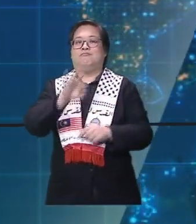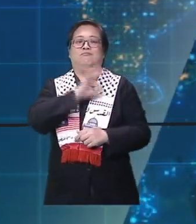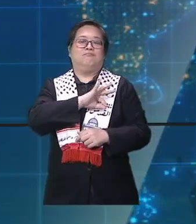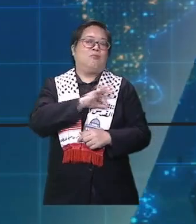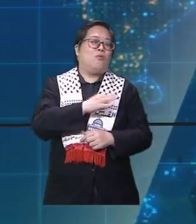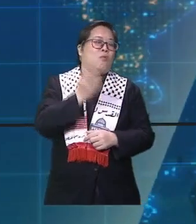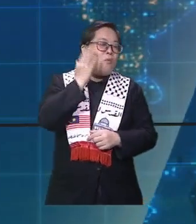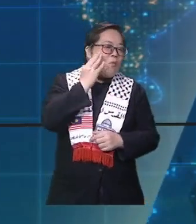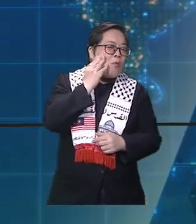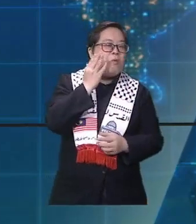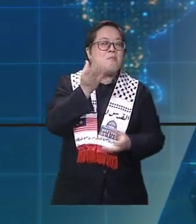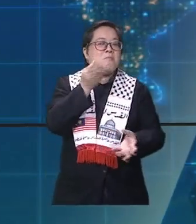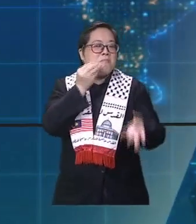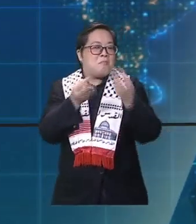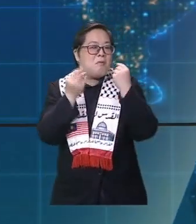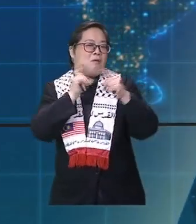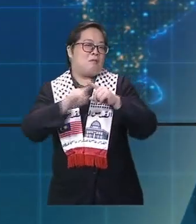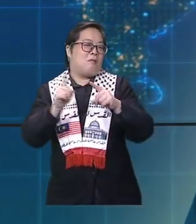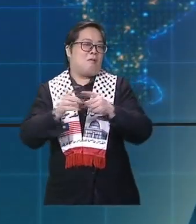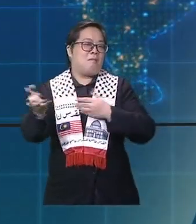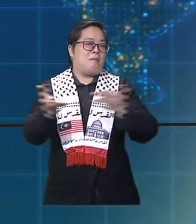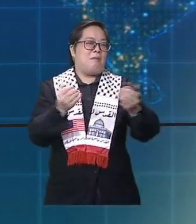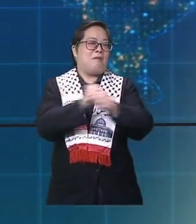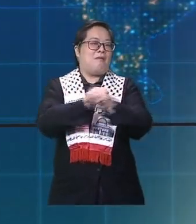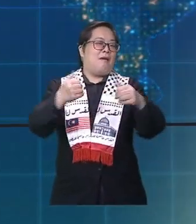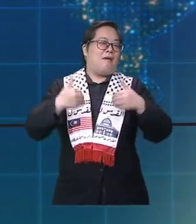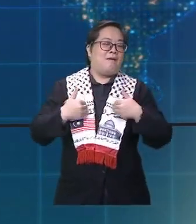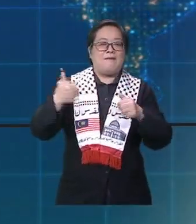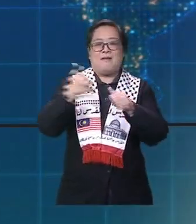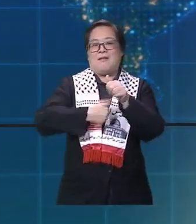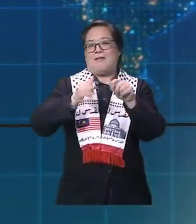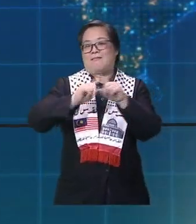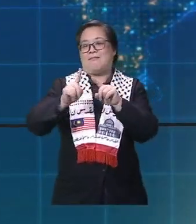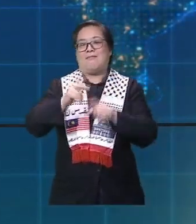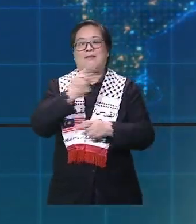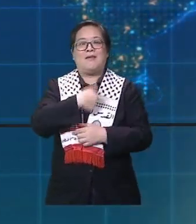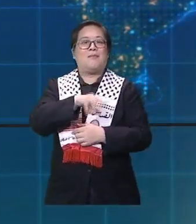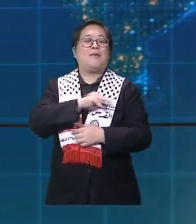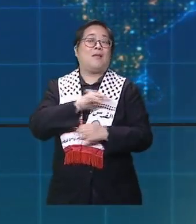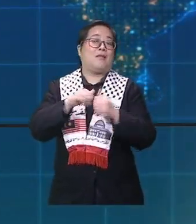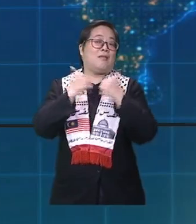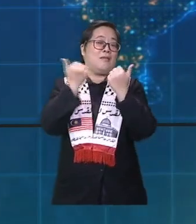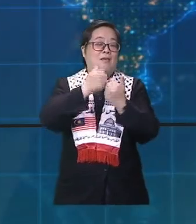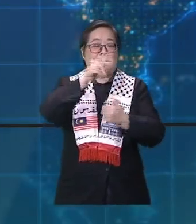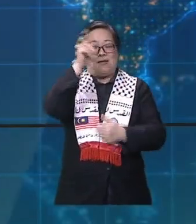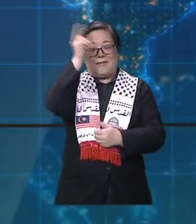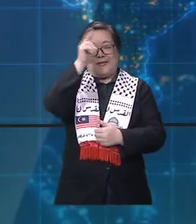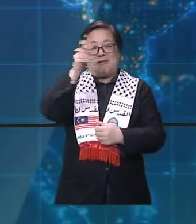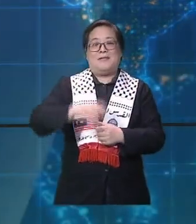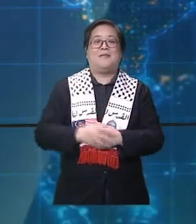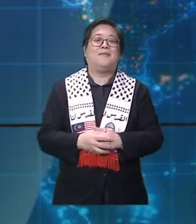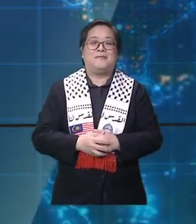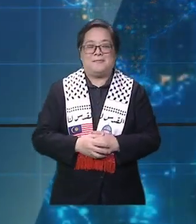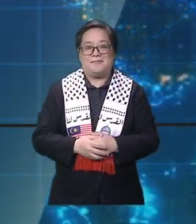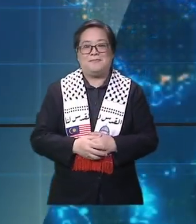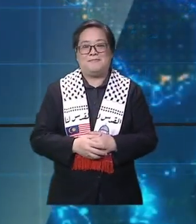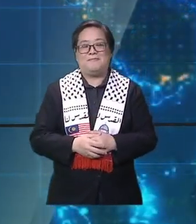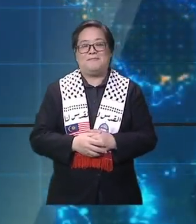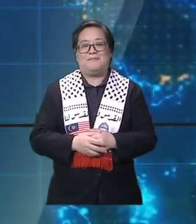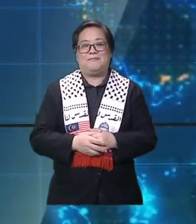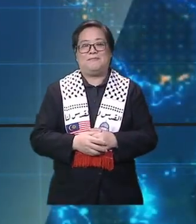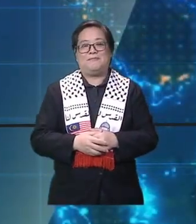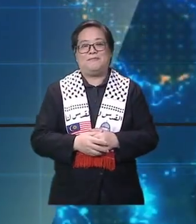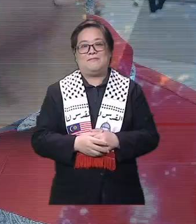pelbagai manfaat serta pengetahuan berkenaan perkhidmatan yang disediakan oleh setiap kementerian dan agensi-agensi kerajaan.